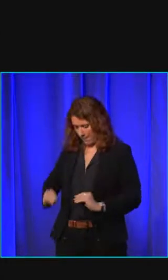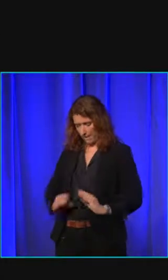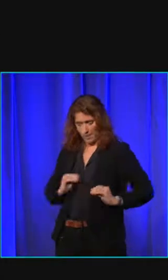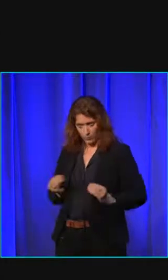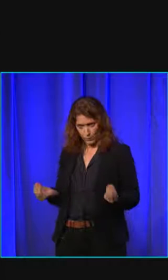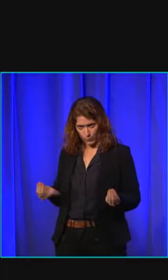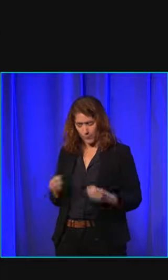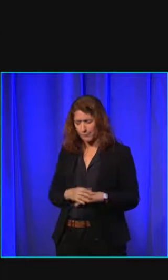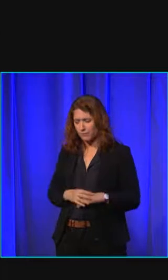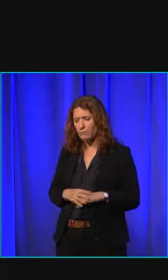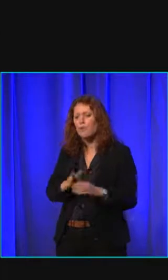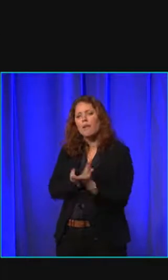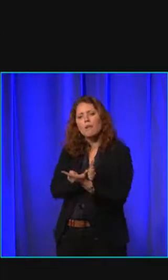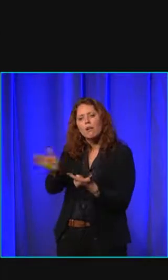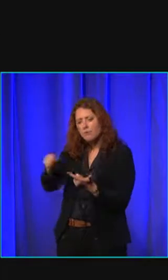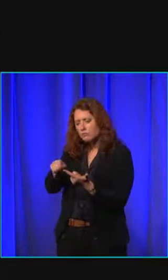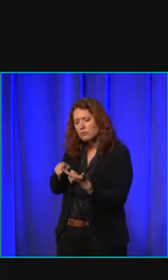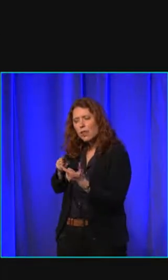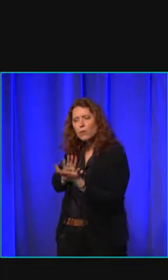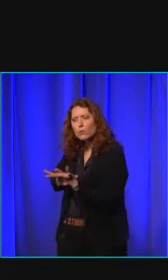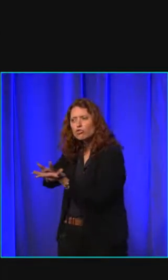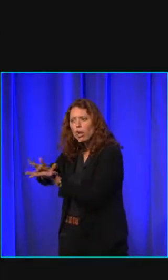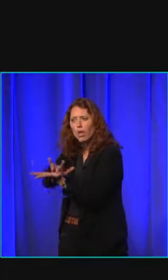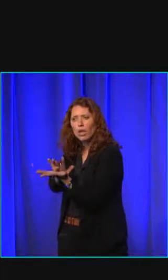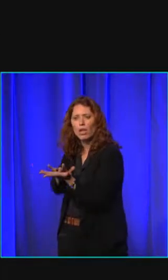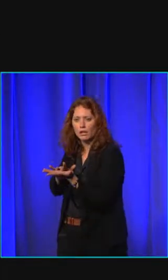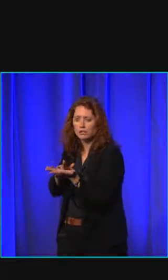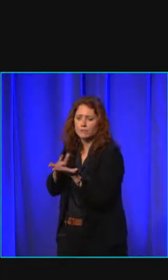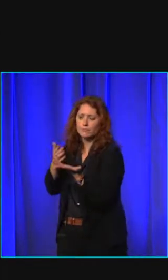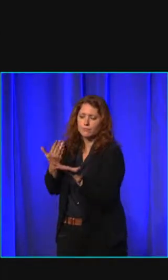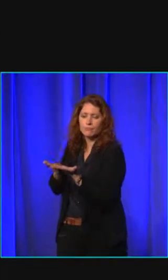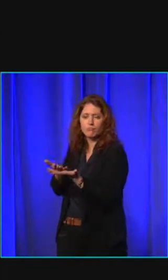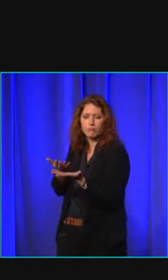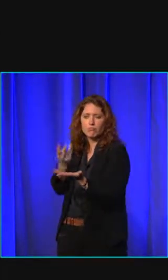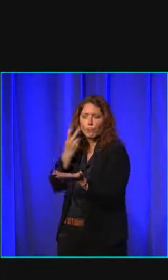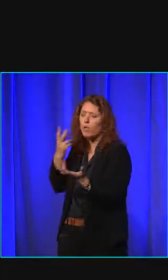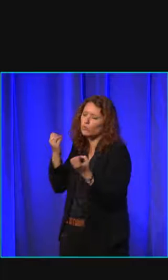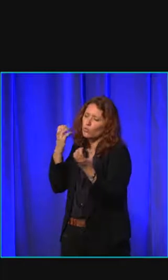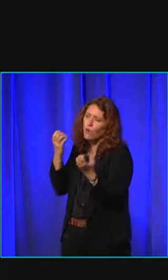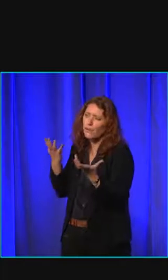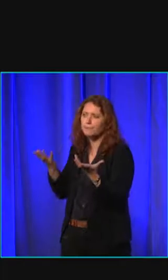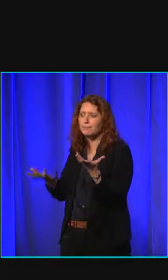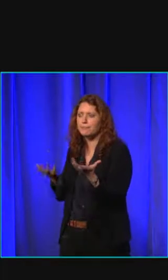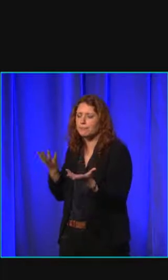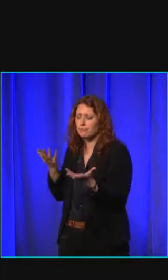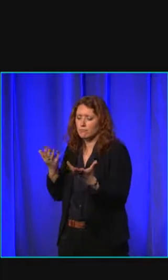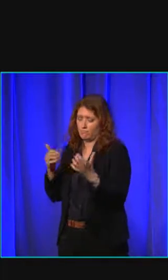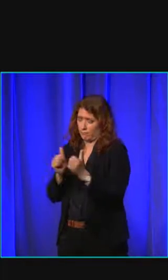Le sens du toucher ou sens haptique, comme vous le voyez, c'est souvent réalisé avec la